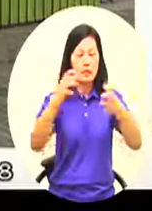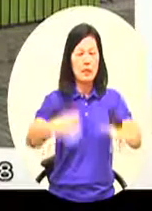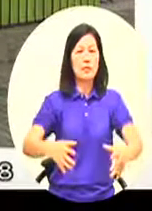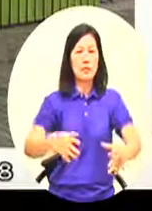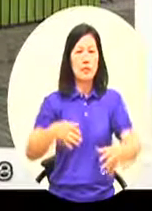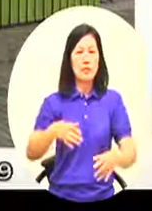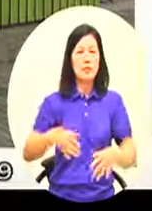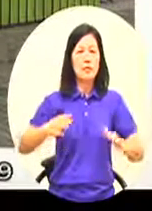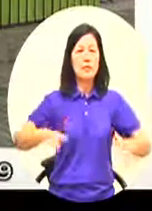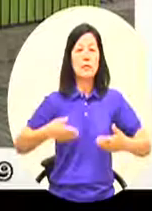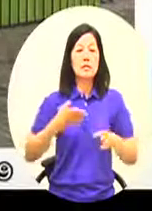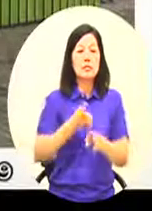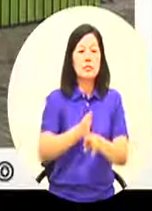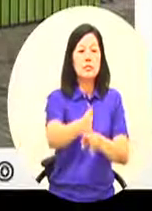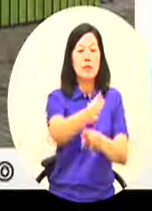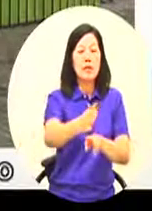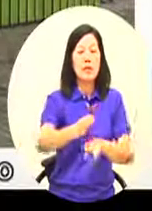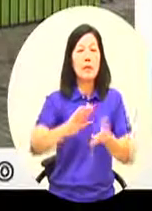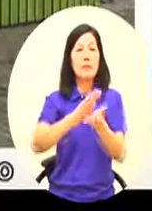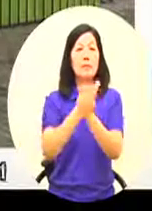的变电箱。